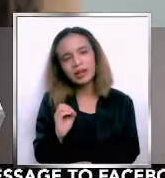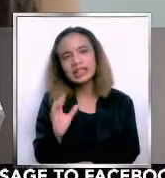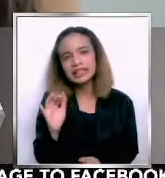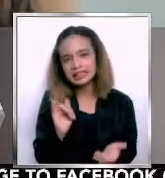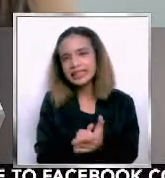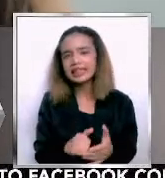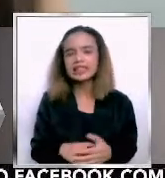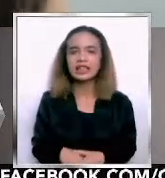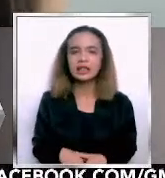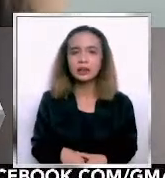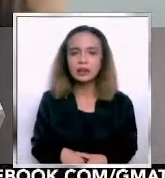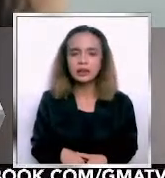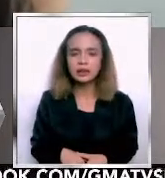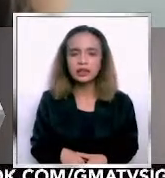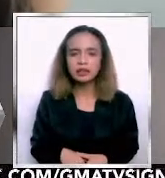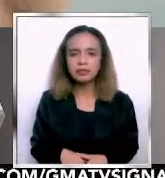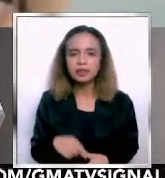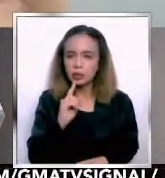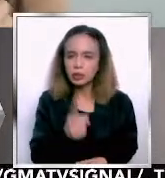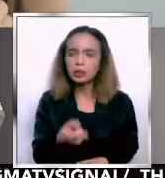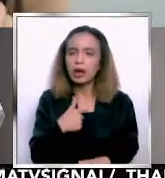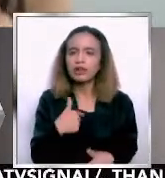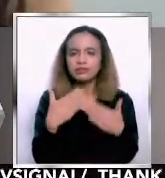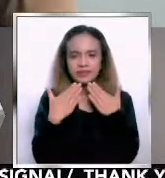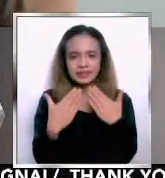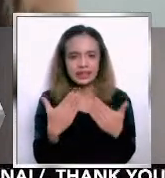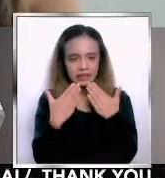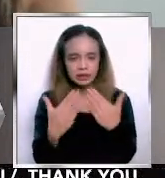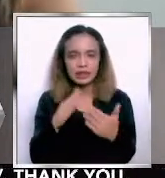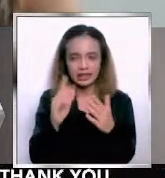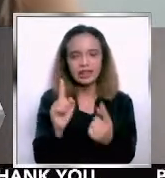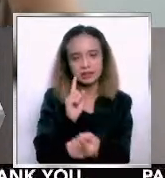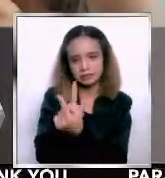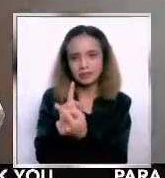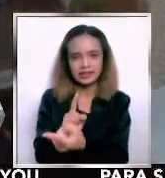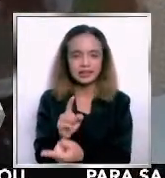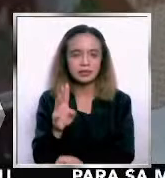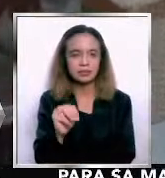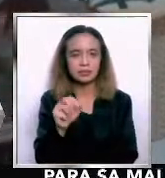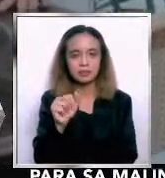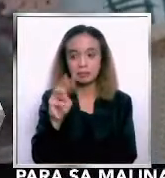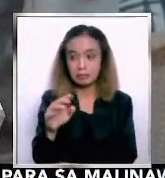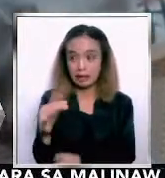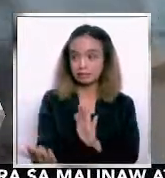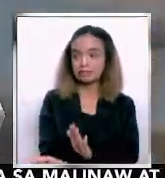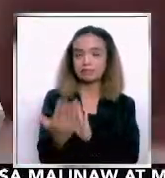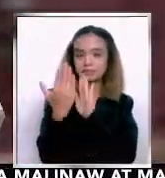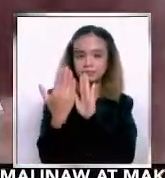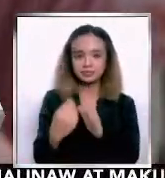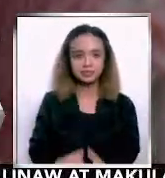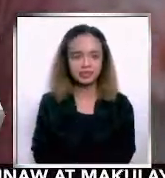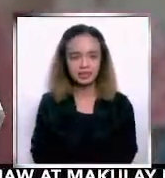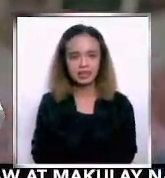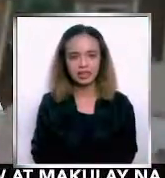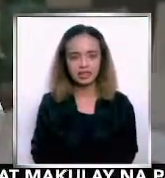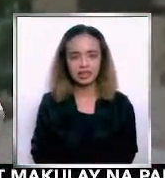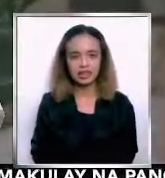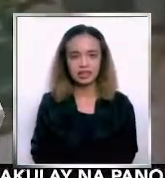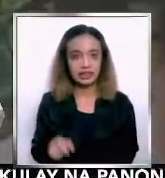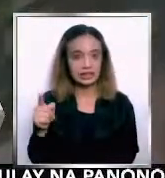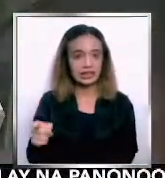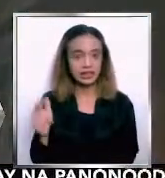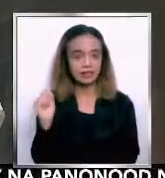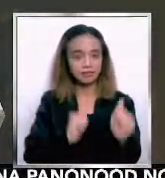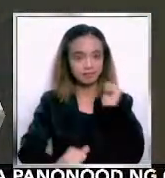Sobrang thankful po talaga ako na nakilala ko si Mama in person. Ewan ko sa'yo. Kumalap din si Shane sa Regal